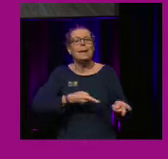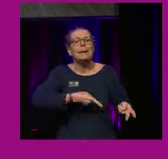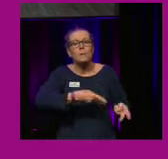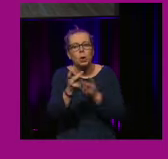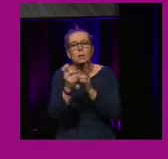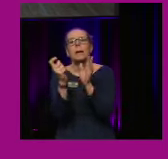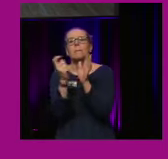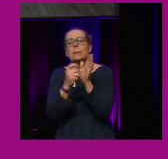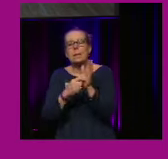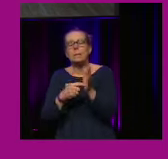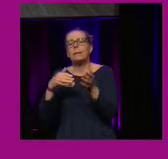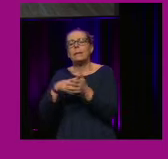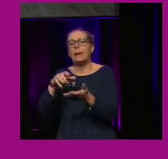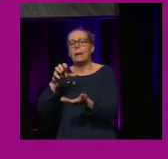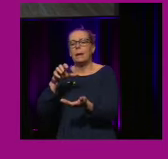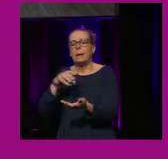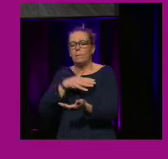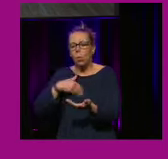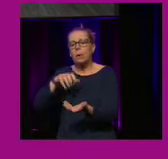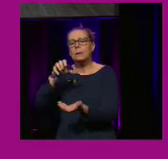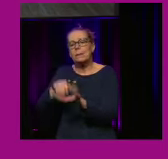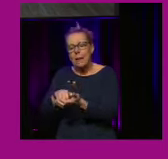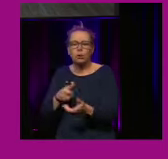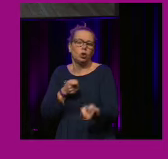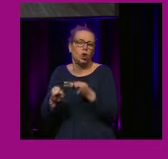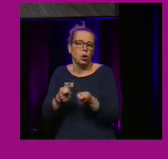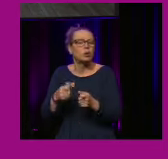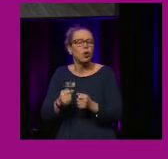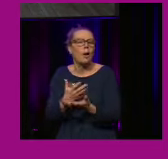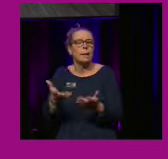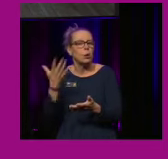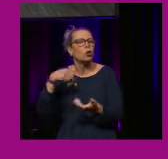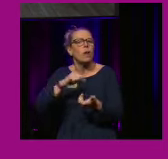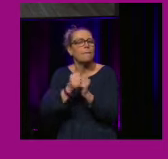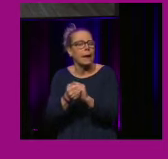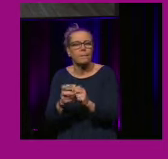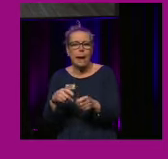vårt statsskick ska inte kunna förändras eller frångås. Och det,